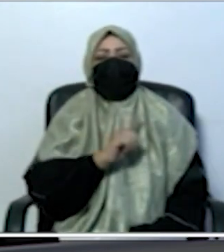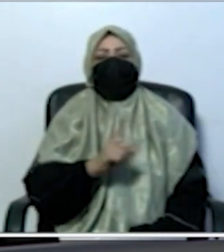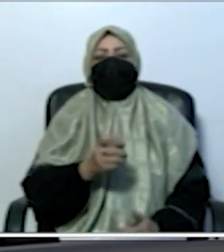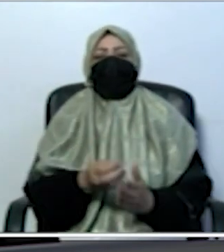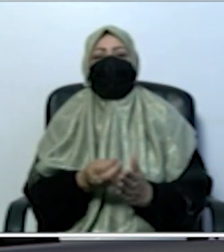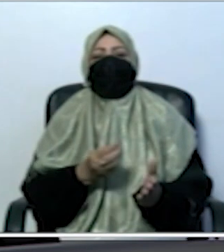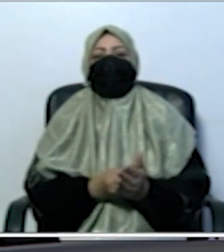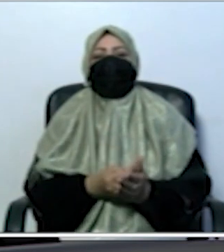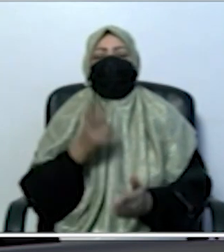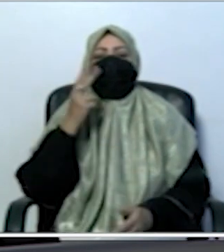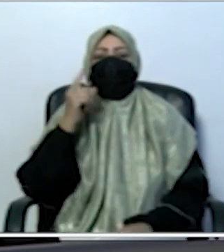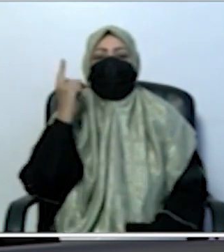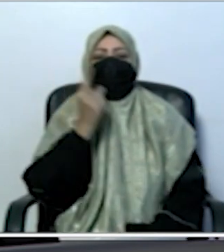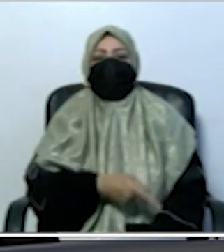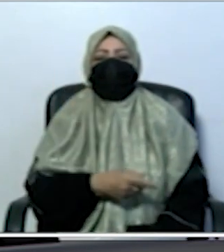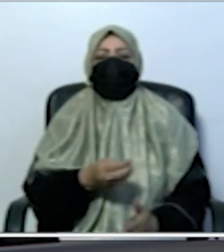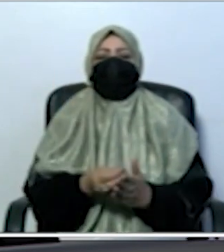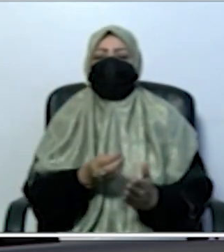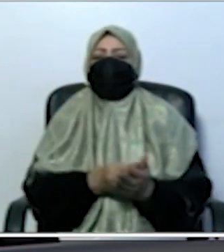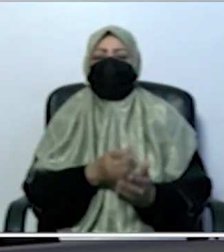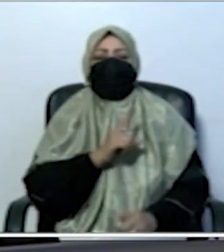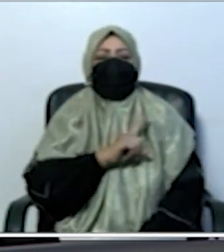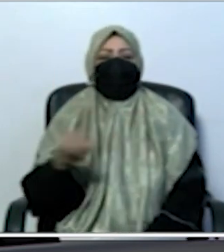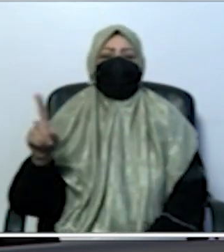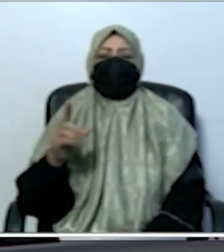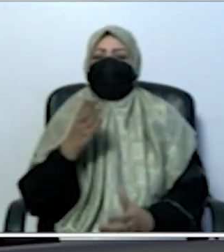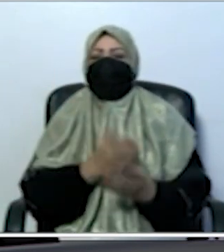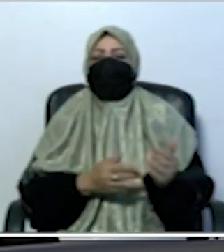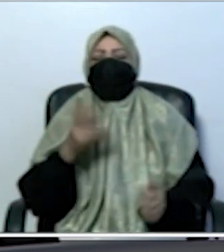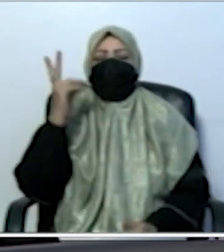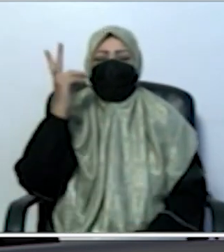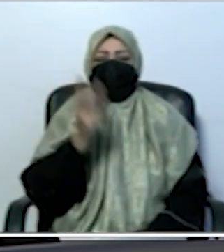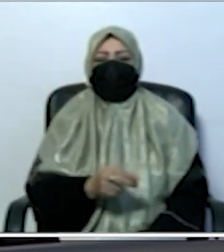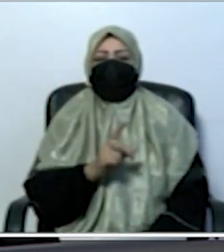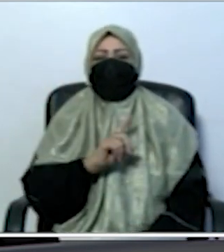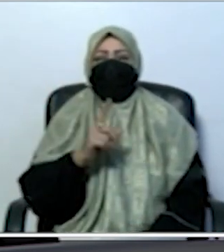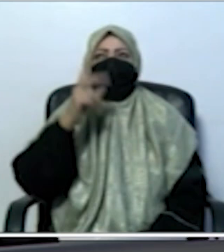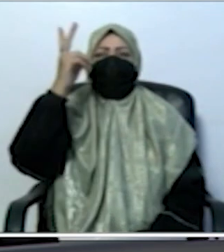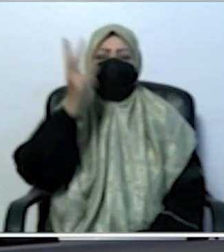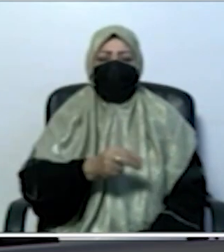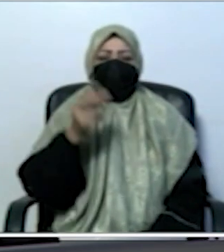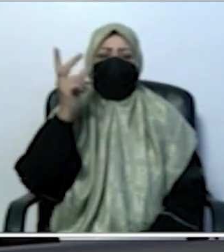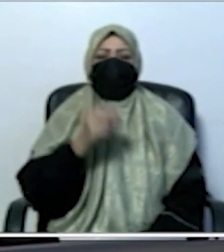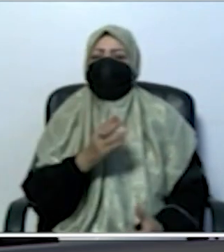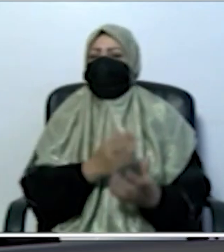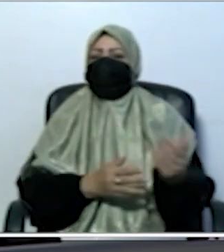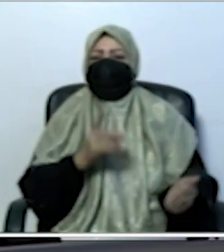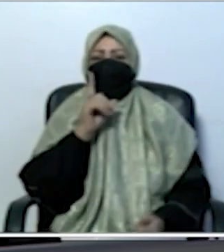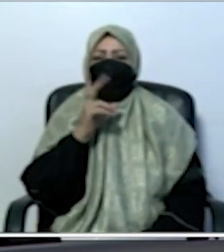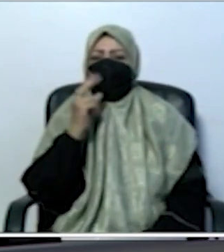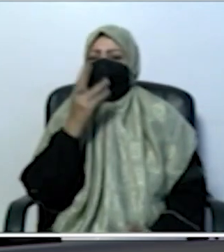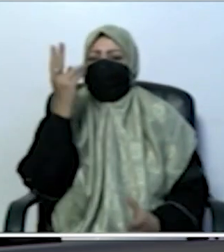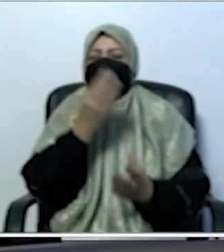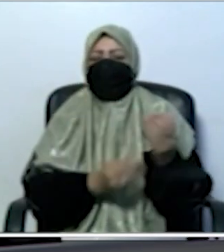لا تدعو على أبنائكم ولا على أولادكم، لا تدعوا على أولادكم ولا على بهائمكم، لا